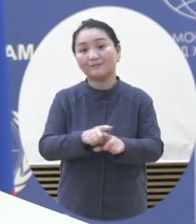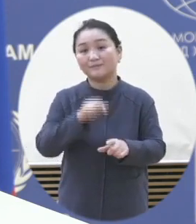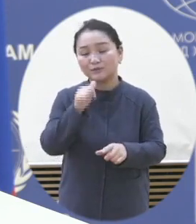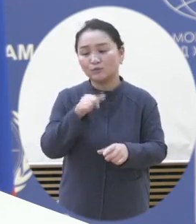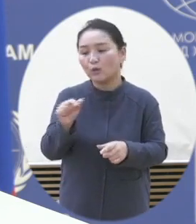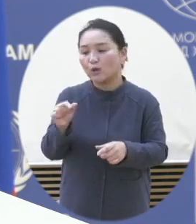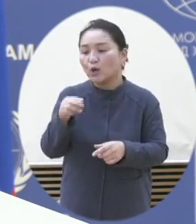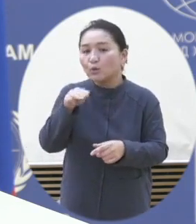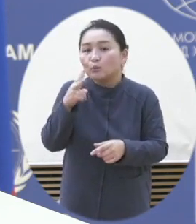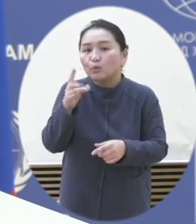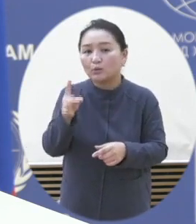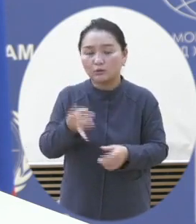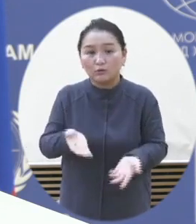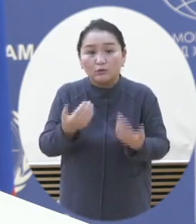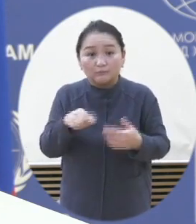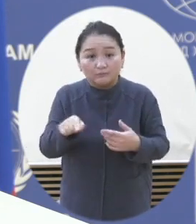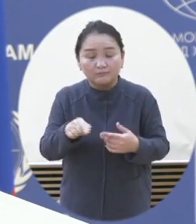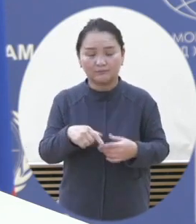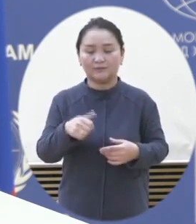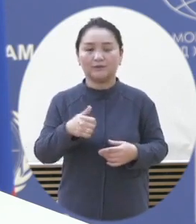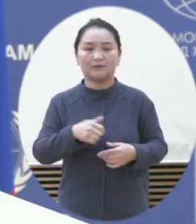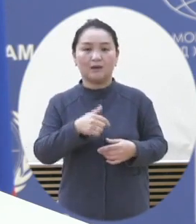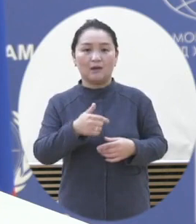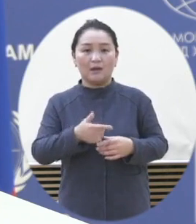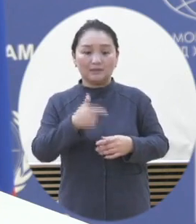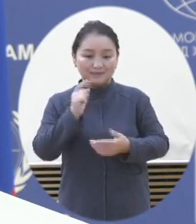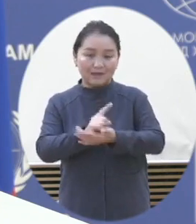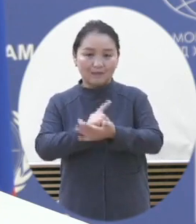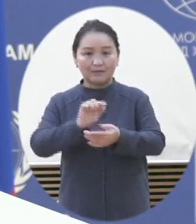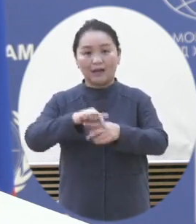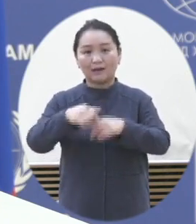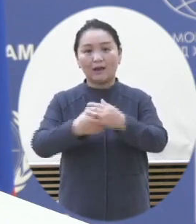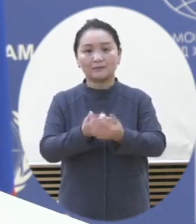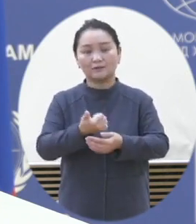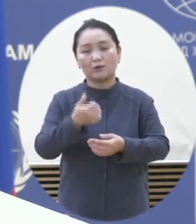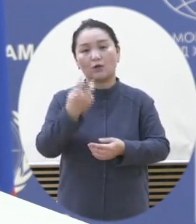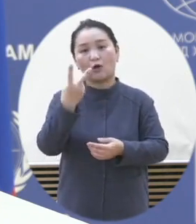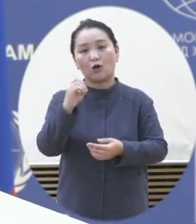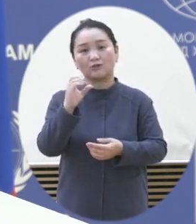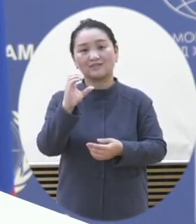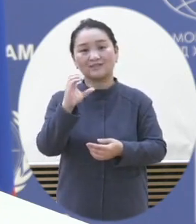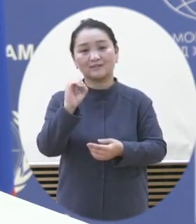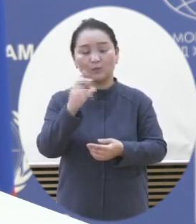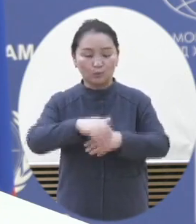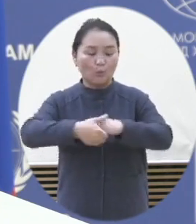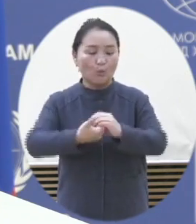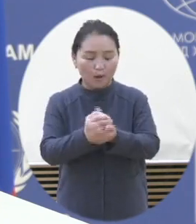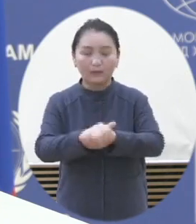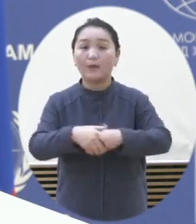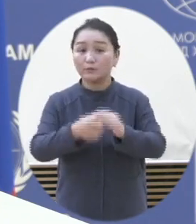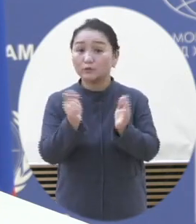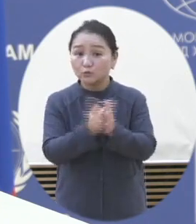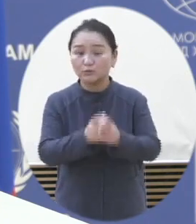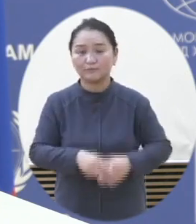энгийн бөгөөд хамгийн үрд үнтэй арга хэмжээ бол яах нь гар хал одоо угаах зүйл байгаа маа гэдэг. За ингээд эрүүл мэндийн